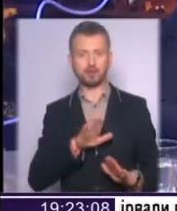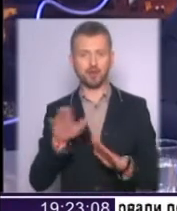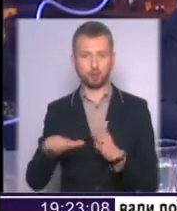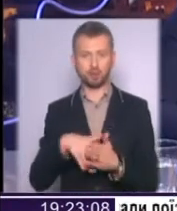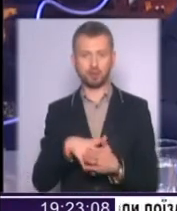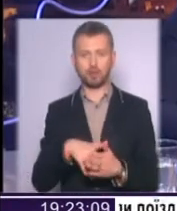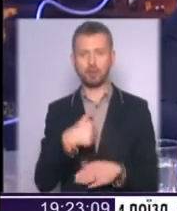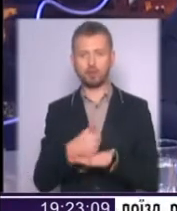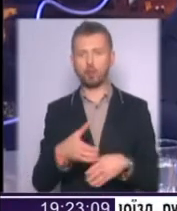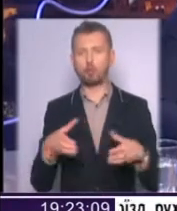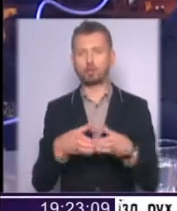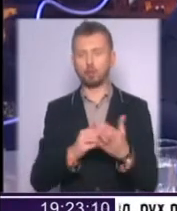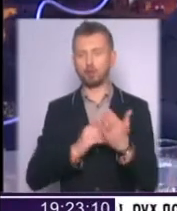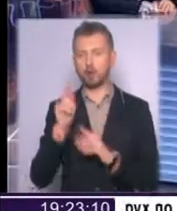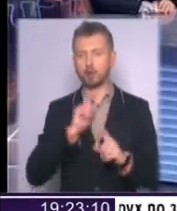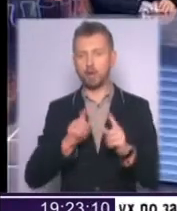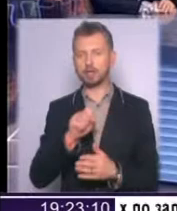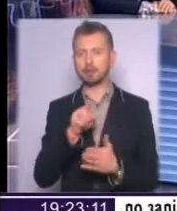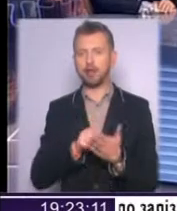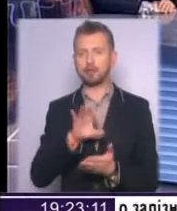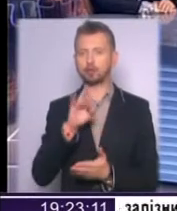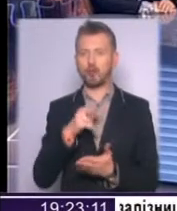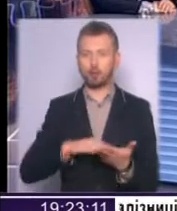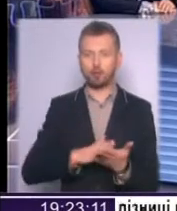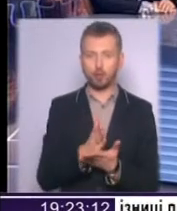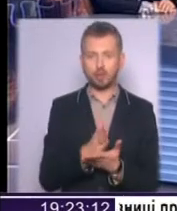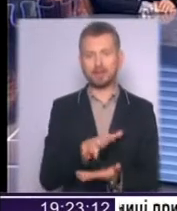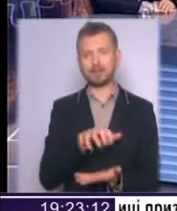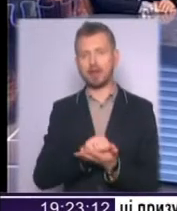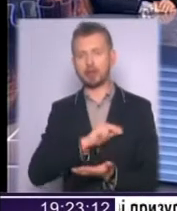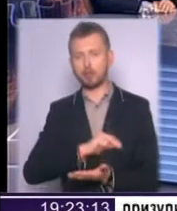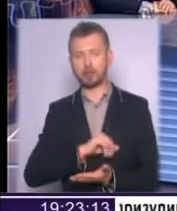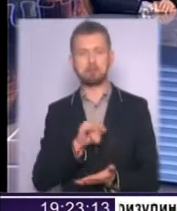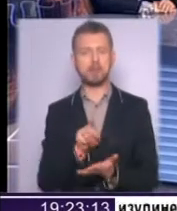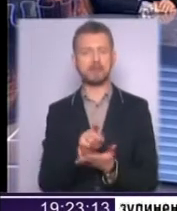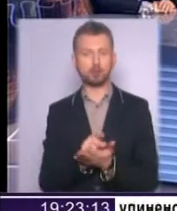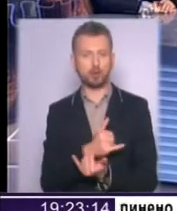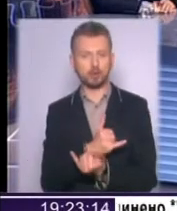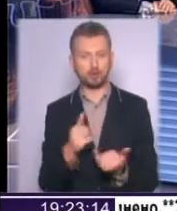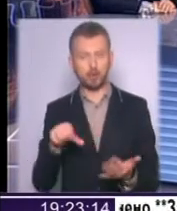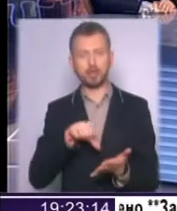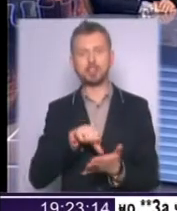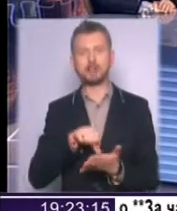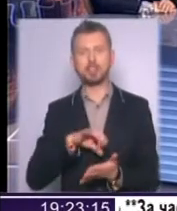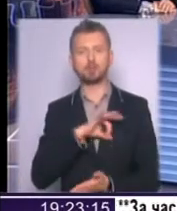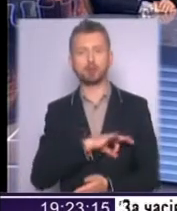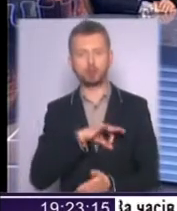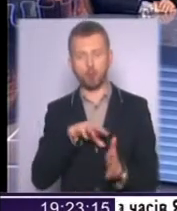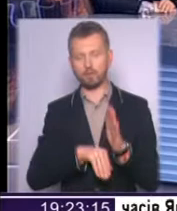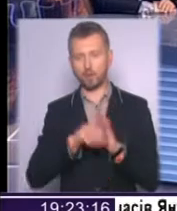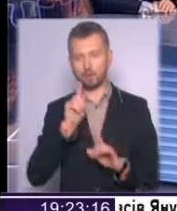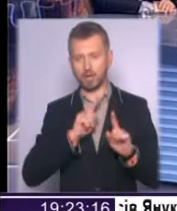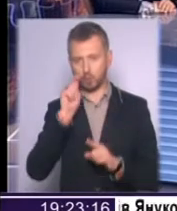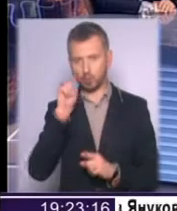голови Комітету Верховної Ради з питань соціальної політики, зайнятості та пенсійного забезпечення, представник профспілок у Верховній Раді України. Пане Сергій, доброго